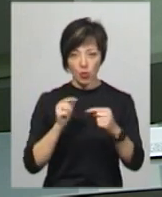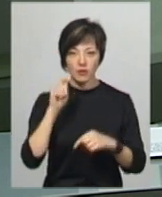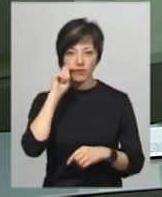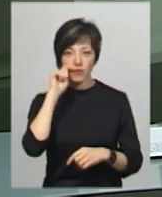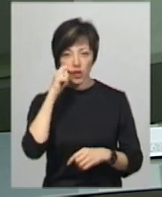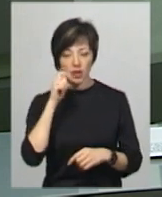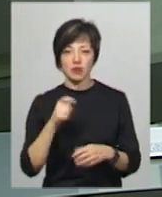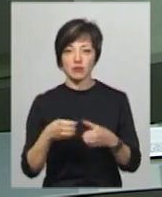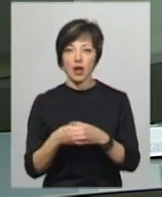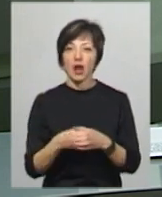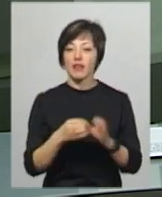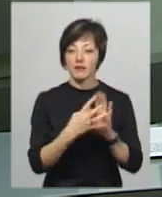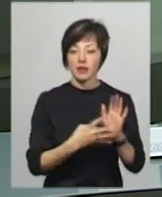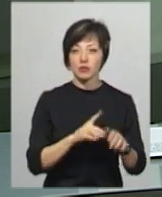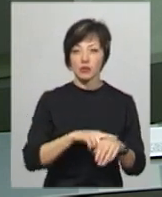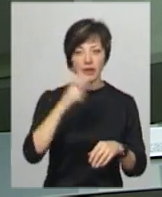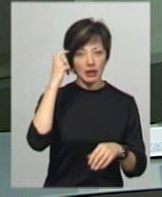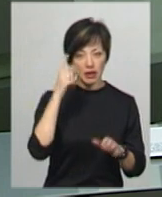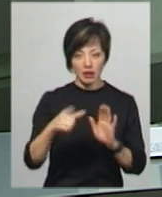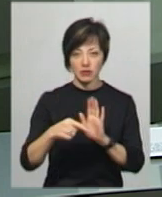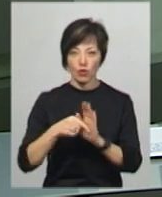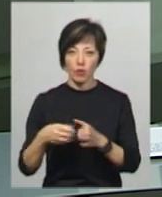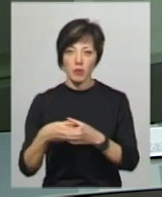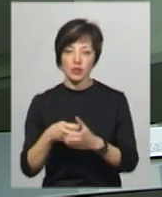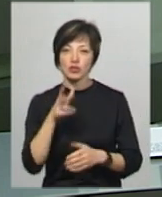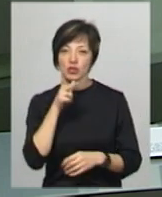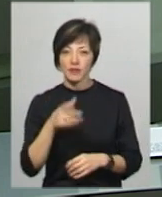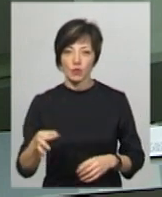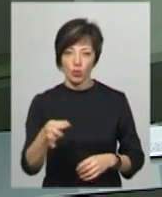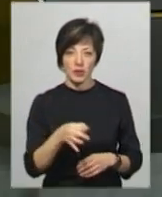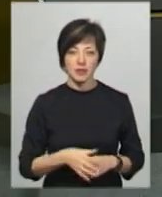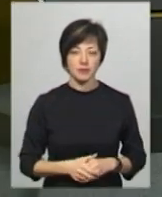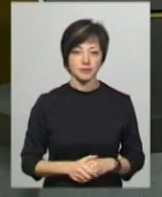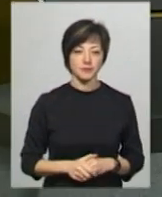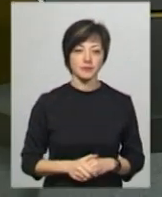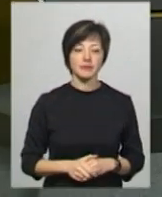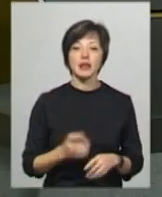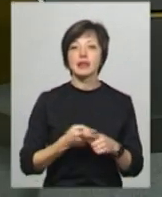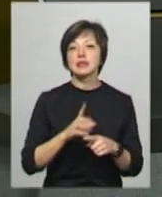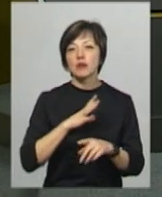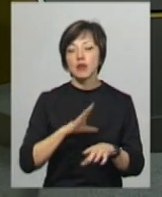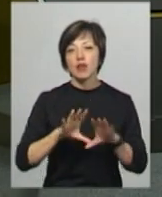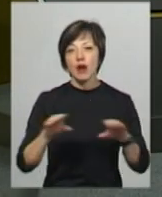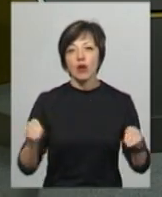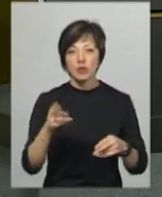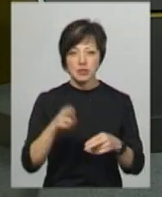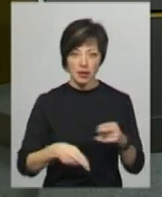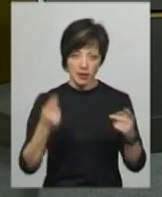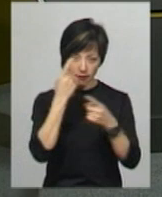О 19-й годині зустрінуться киянки з командою Чернівецької області. Це